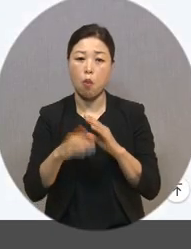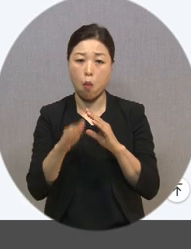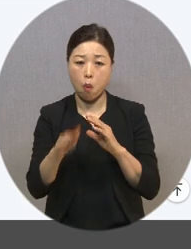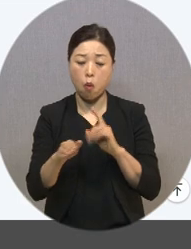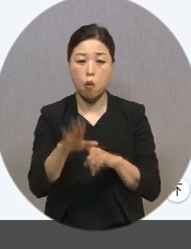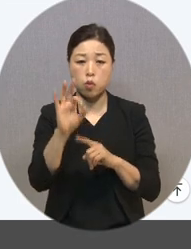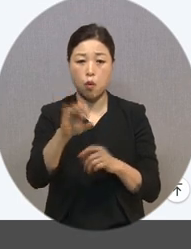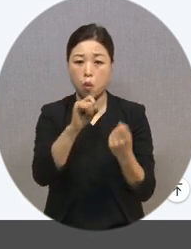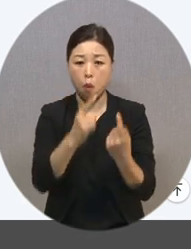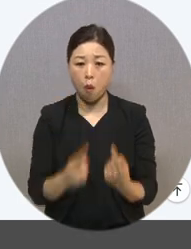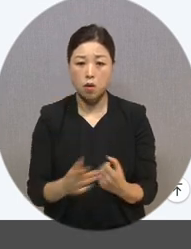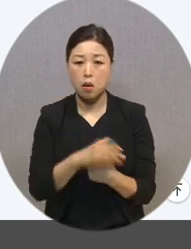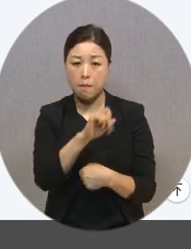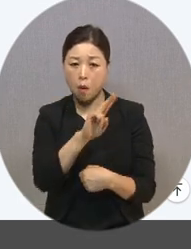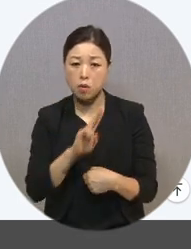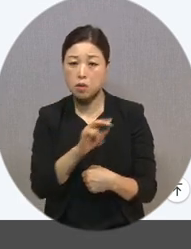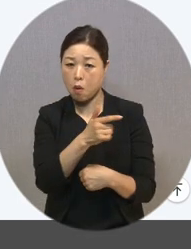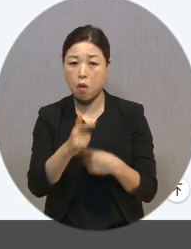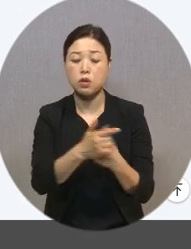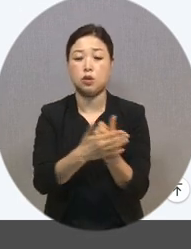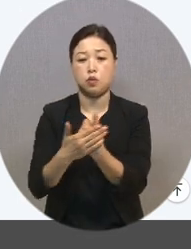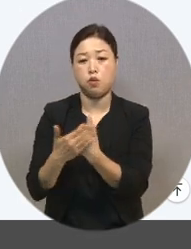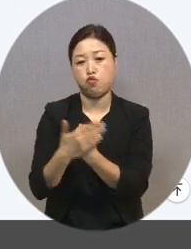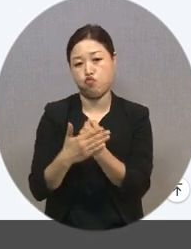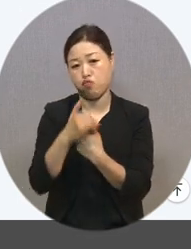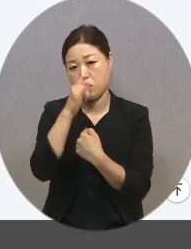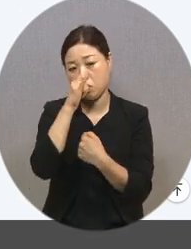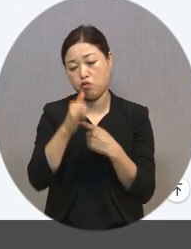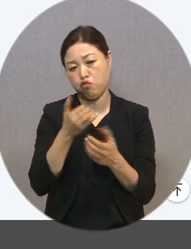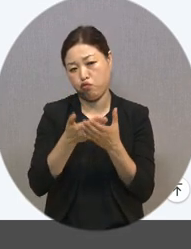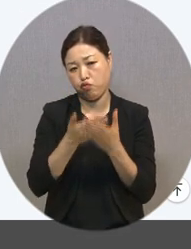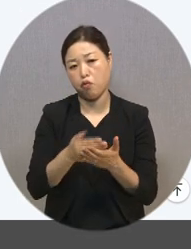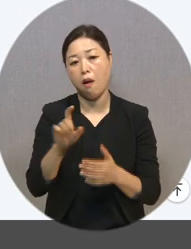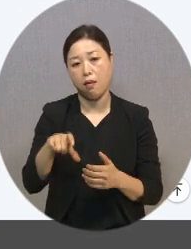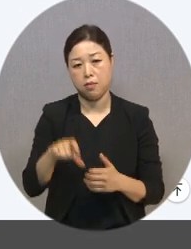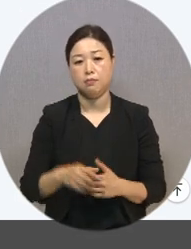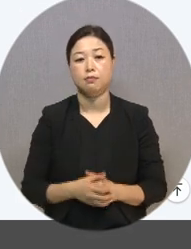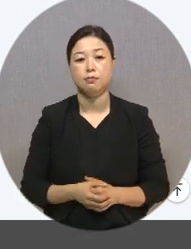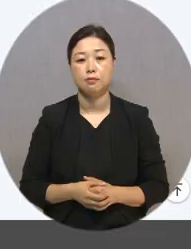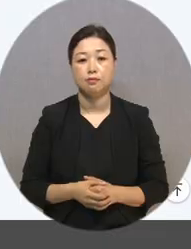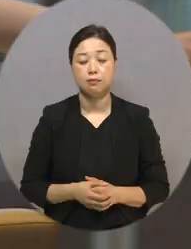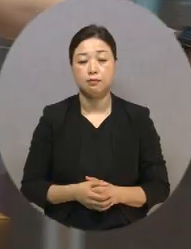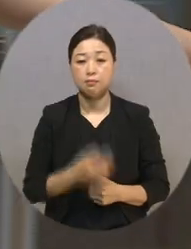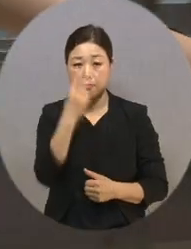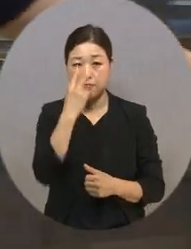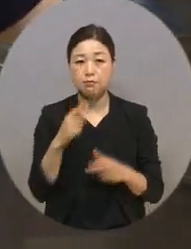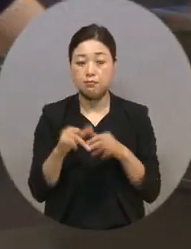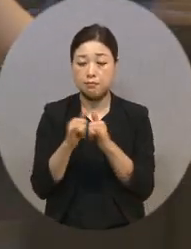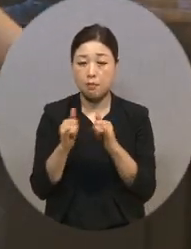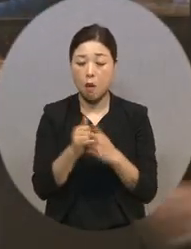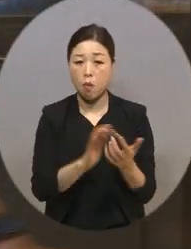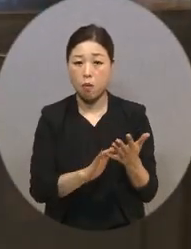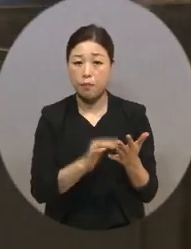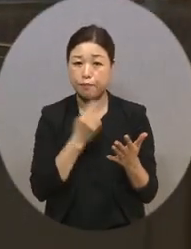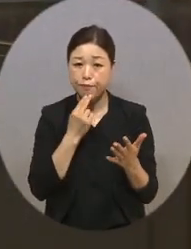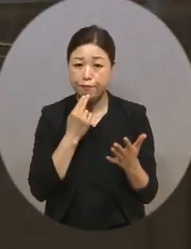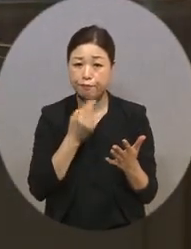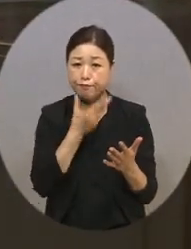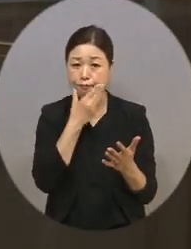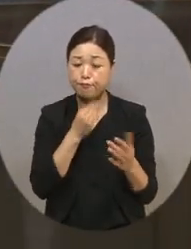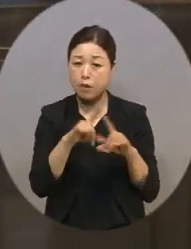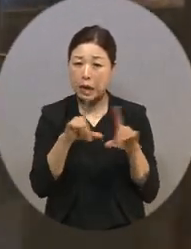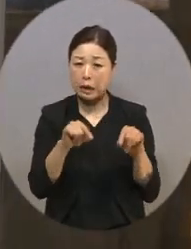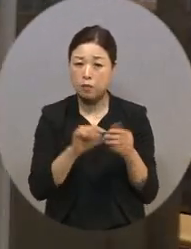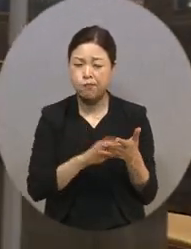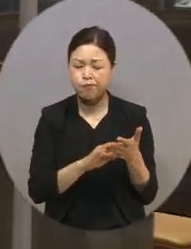할인 편의지원 등 각종 혜택을 제공하는 중요한 카드입니다 장애인들은 점자가 없는 복지 카드를